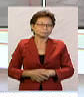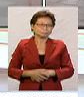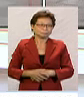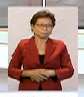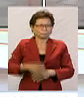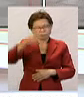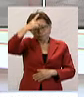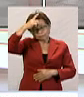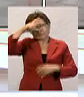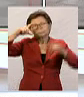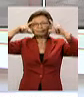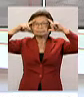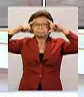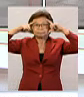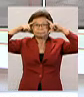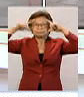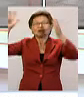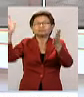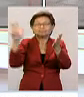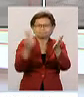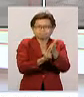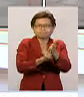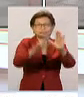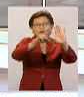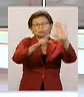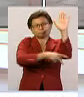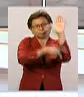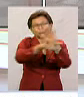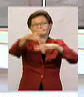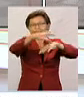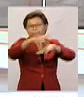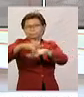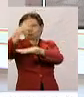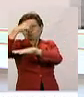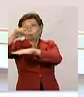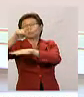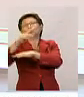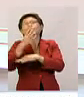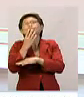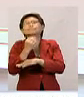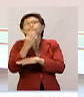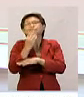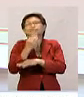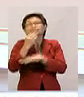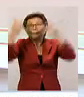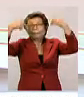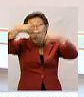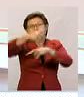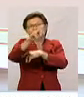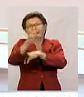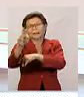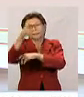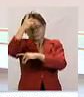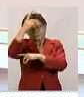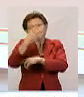Sementara itu, Datuk Seri Dr. Wan Azizah mengesahkan satu kerusi parlimen akan dikosongkan bagi memberi laluan untuk Presiden PKR Datuk Seri